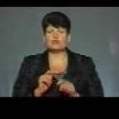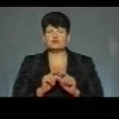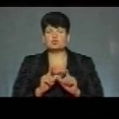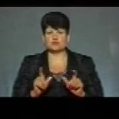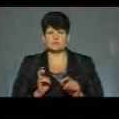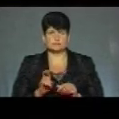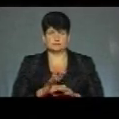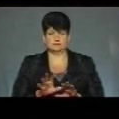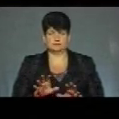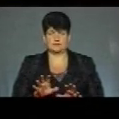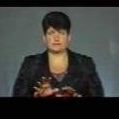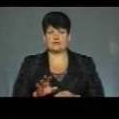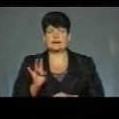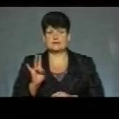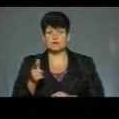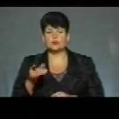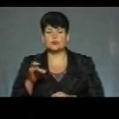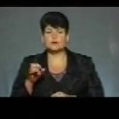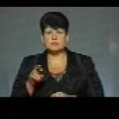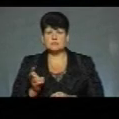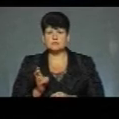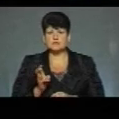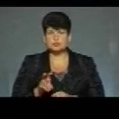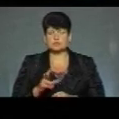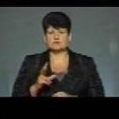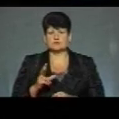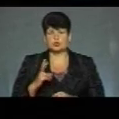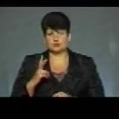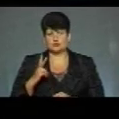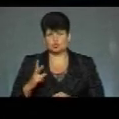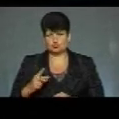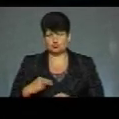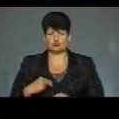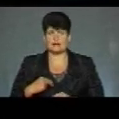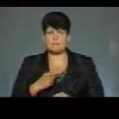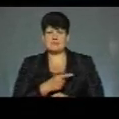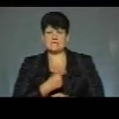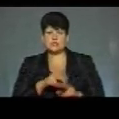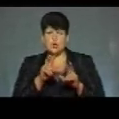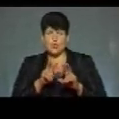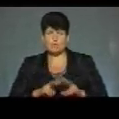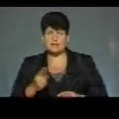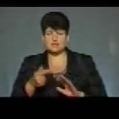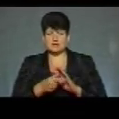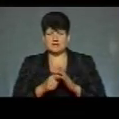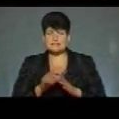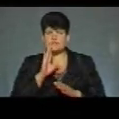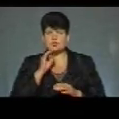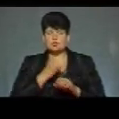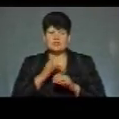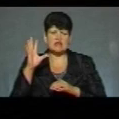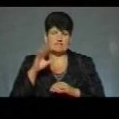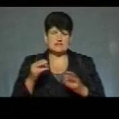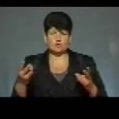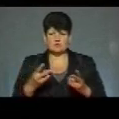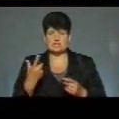ходив. Надія Гурнік проходить з донькою медичний огляд до 1 класу. За її словами, дівчинці зробили всі необхідні